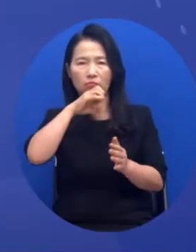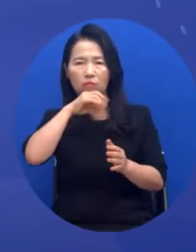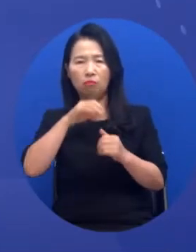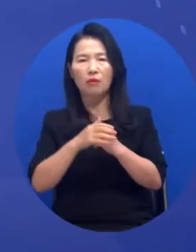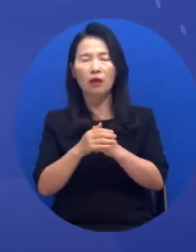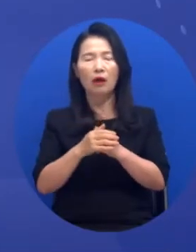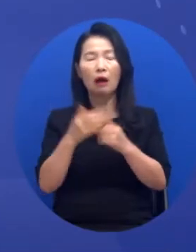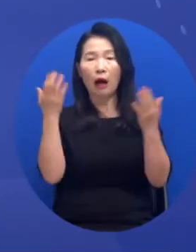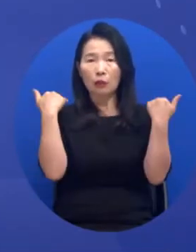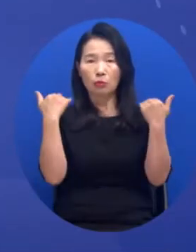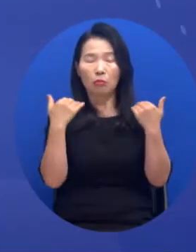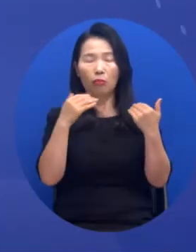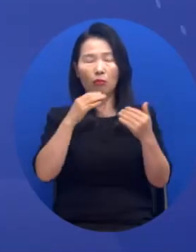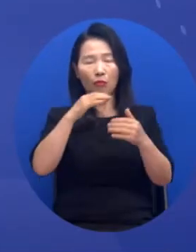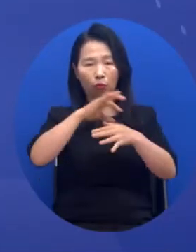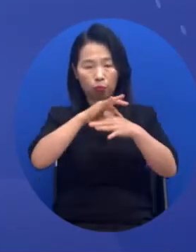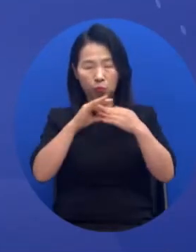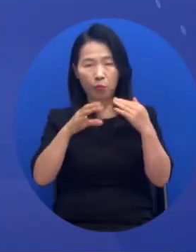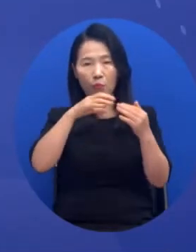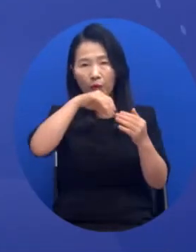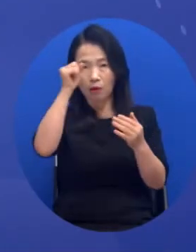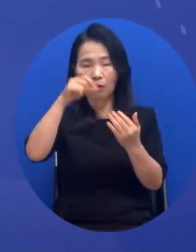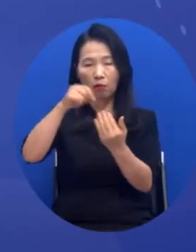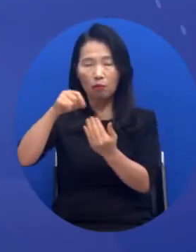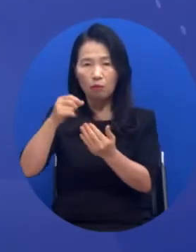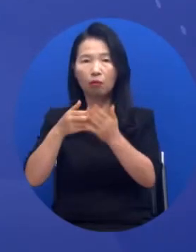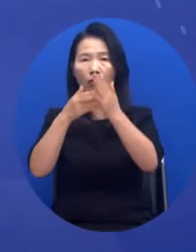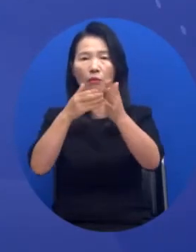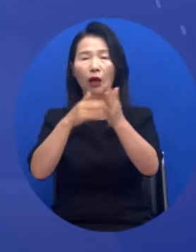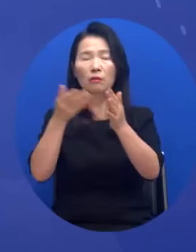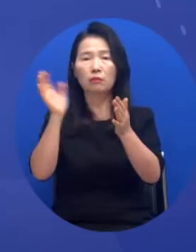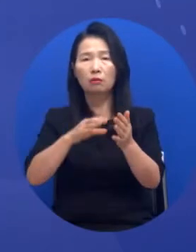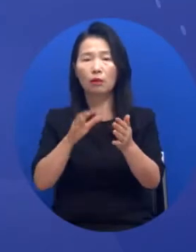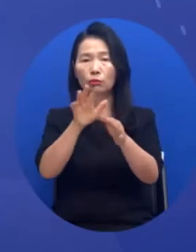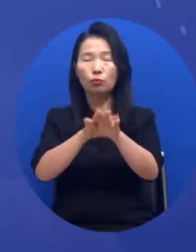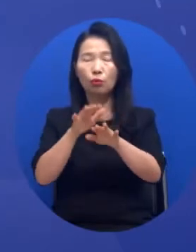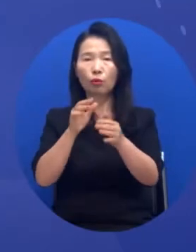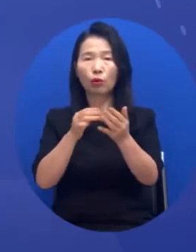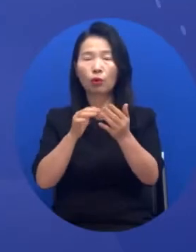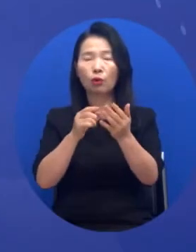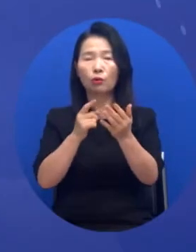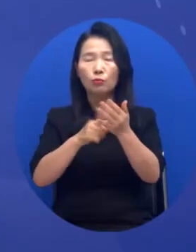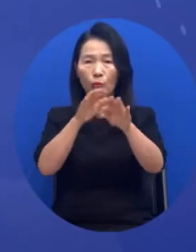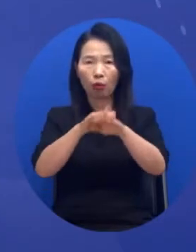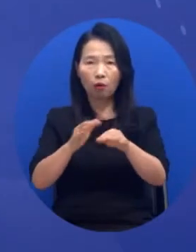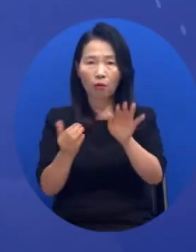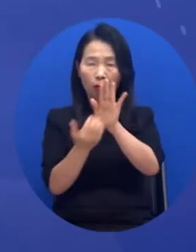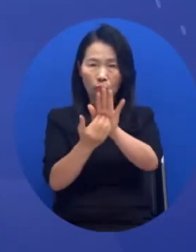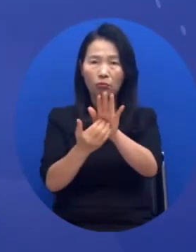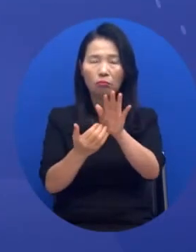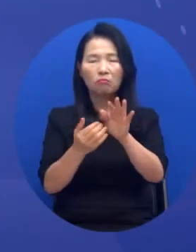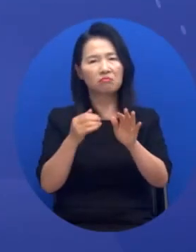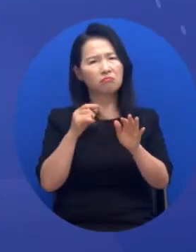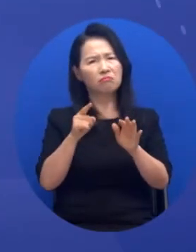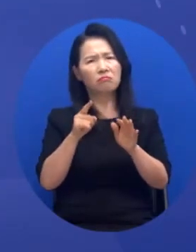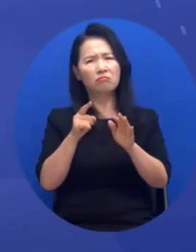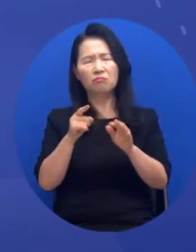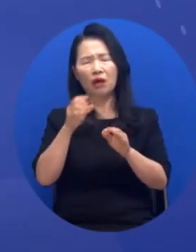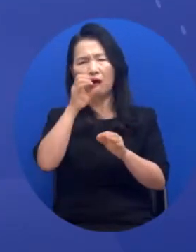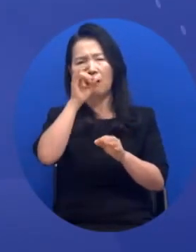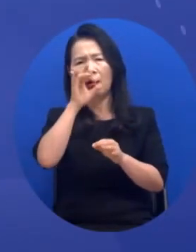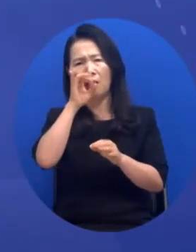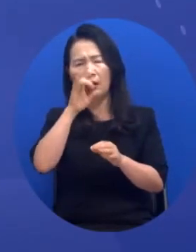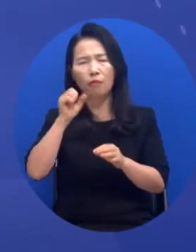선출하고 학생들의 큰 지질의 받은 임 목사를 총회가 거부한 것은 시대착오적 이라는 것이 주요 골자 인데요 예 결국